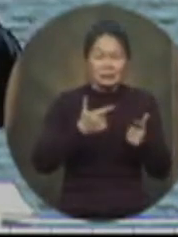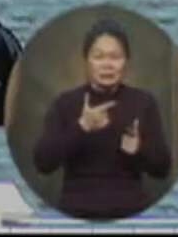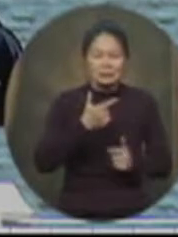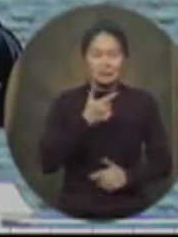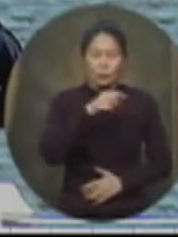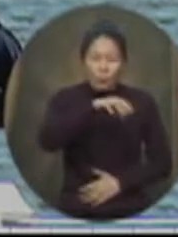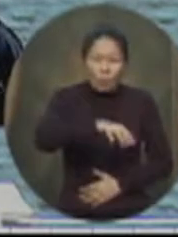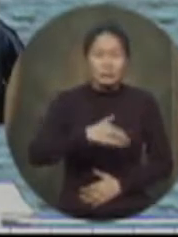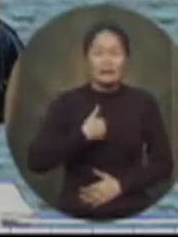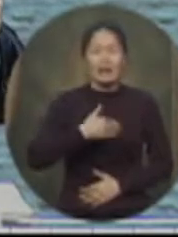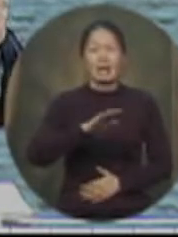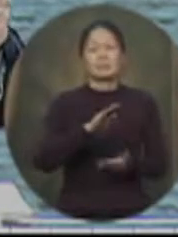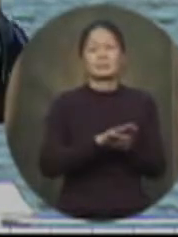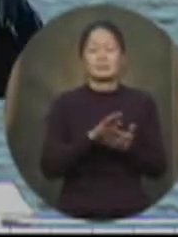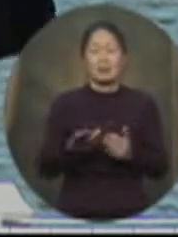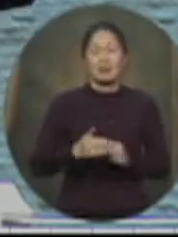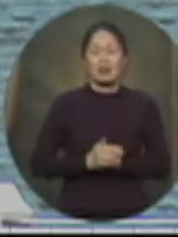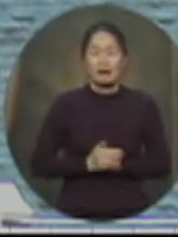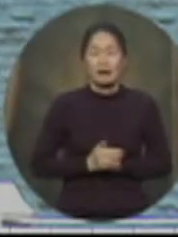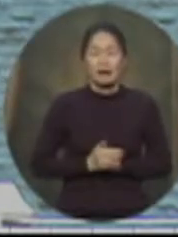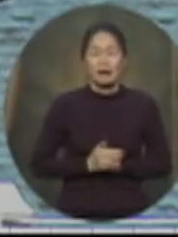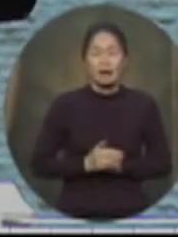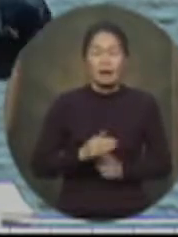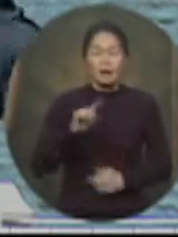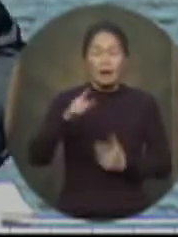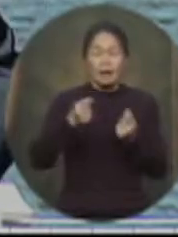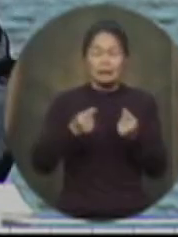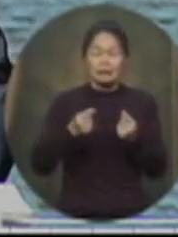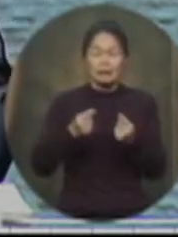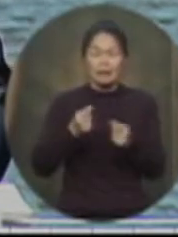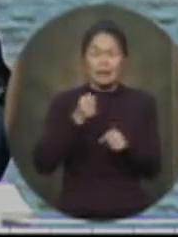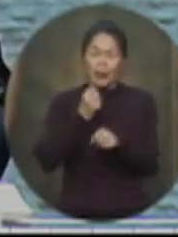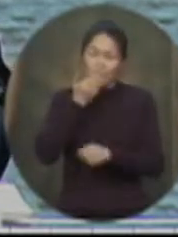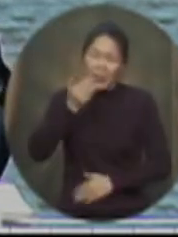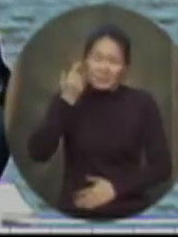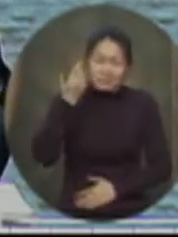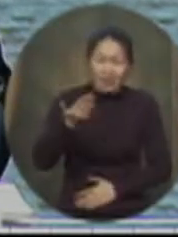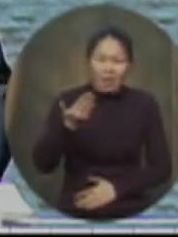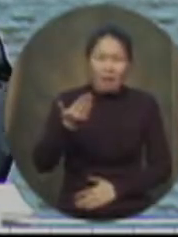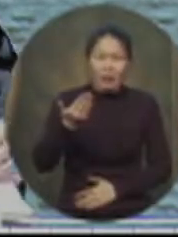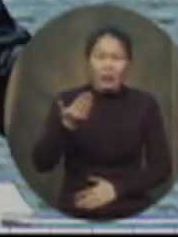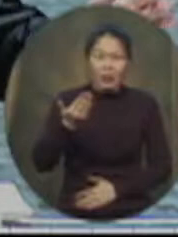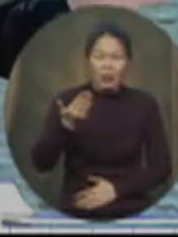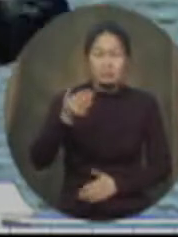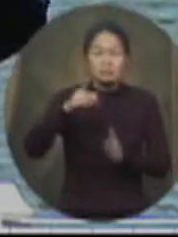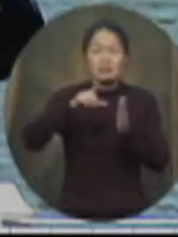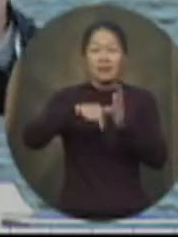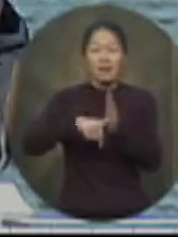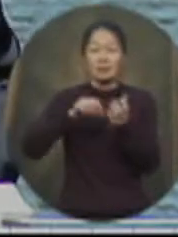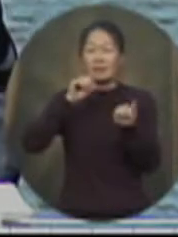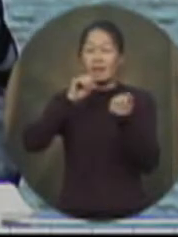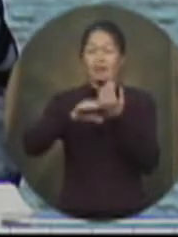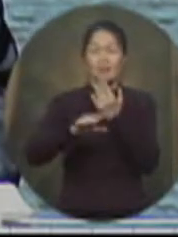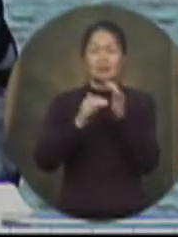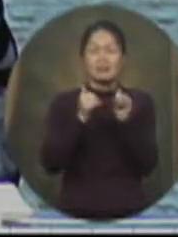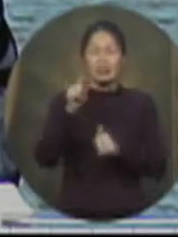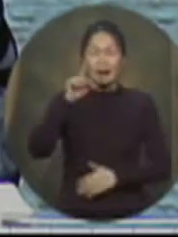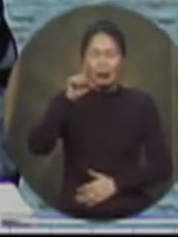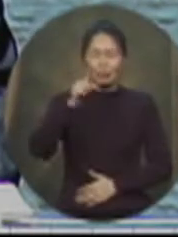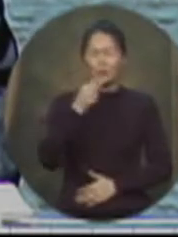제가 가겠습니다 그렇게 할 수 있겠습니까 라고 질문했을 때 대답하는 사람이 아무도